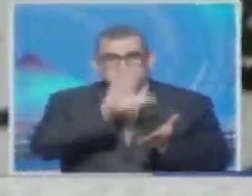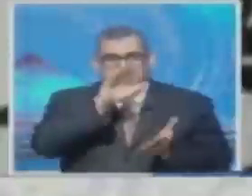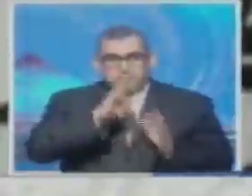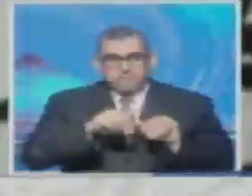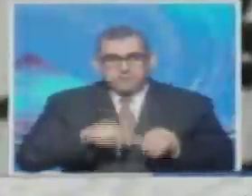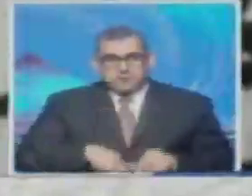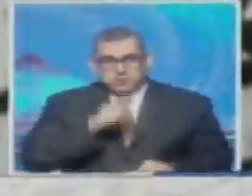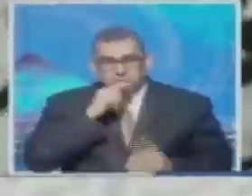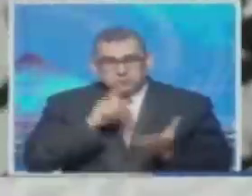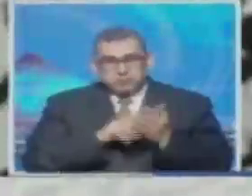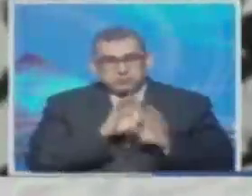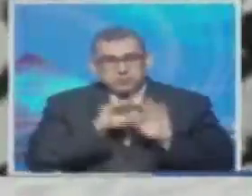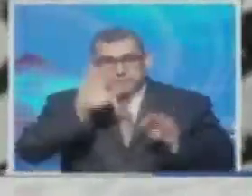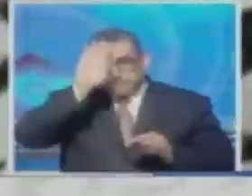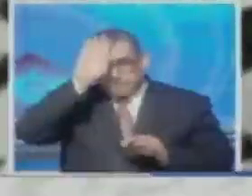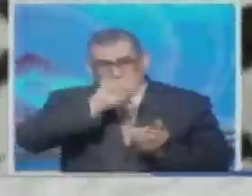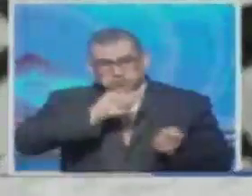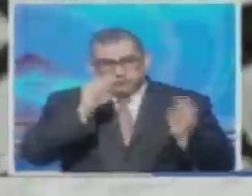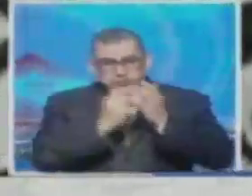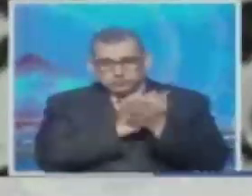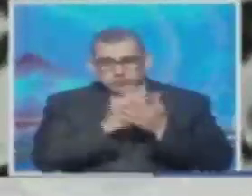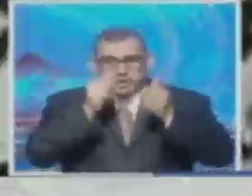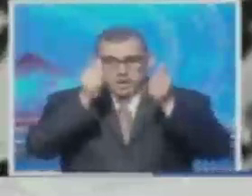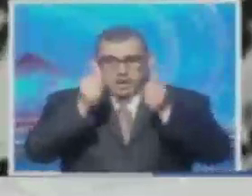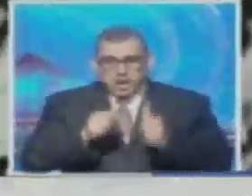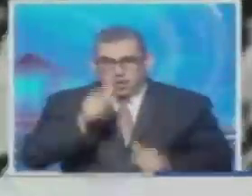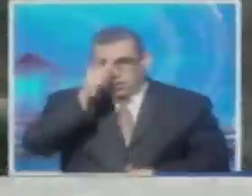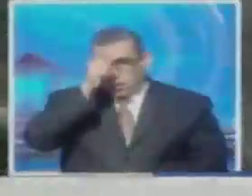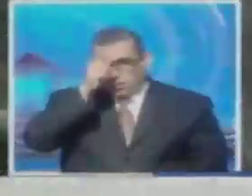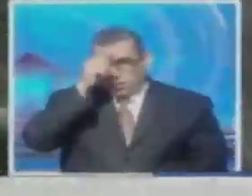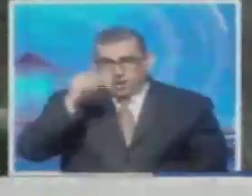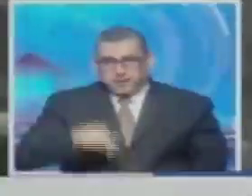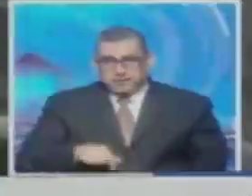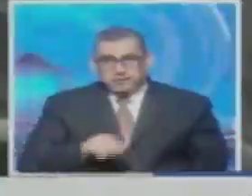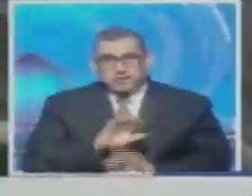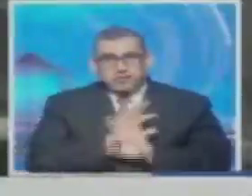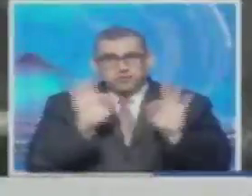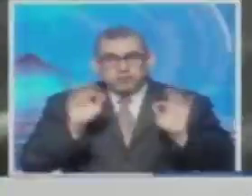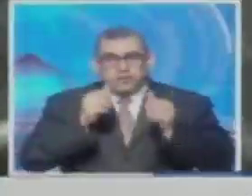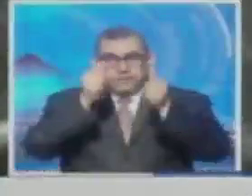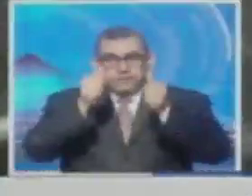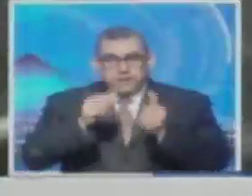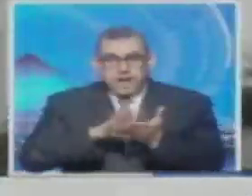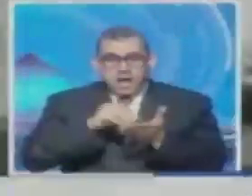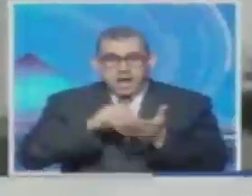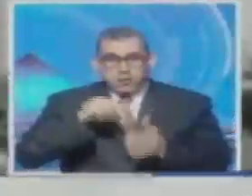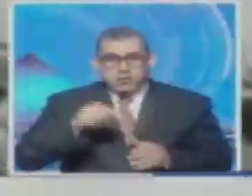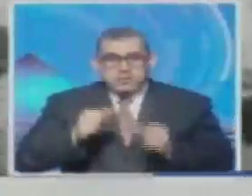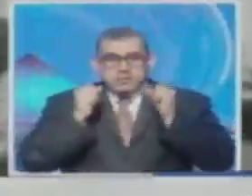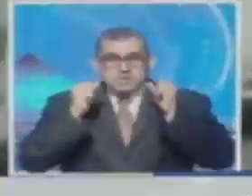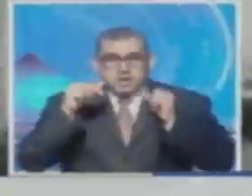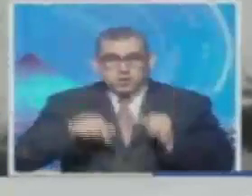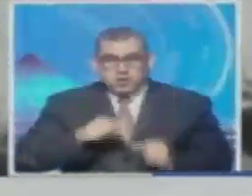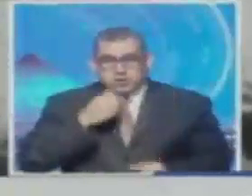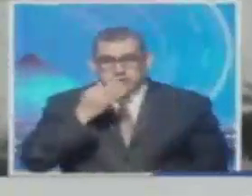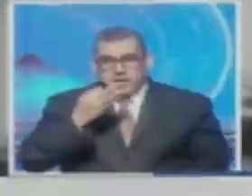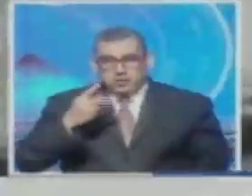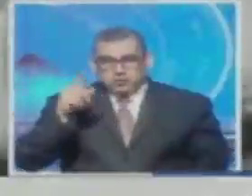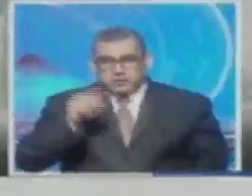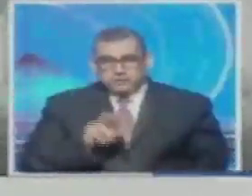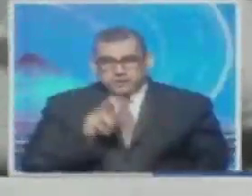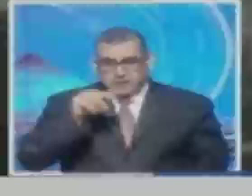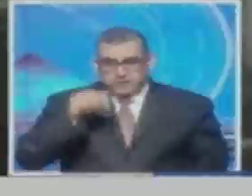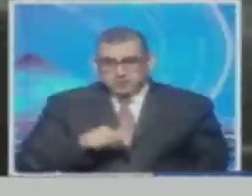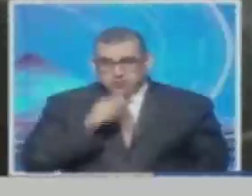البلاد وإنهاء الملكية وإعلان الجمهورية. وكان البيان الأول للثورة 23 من